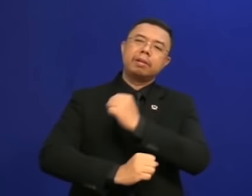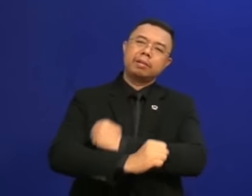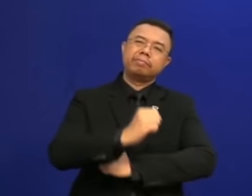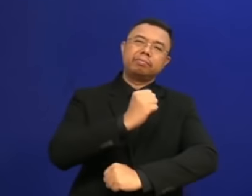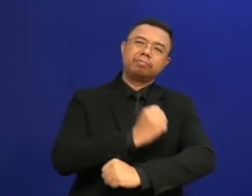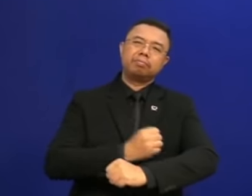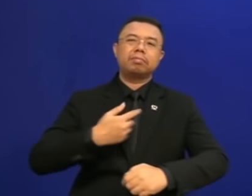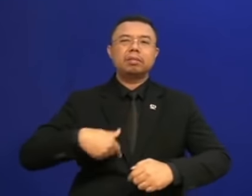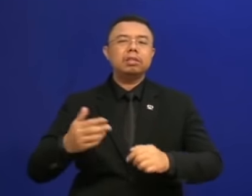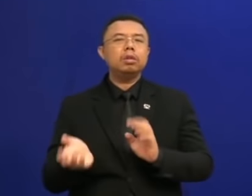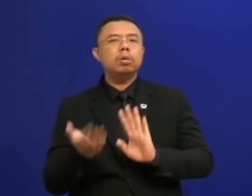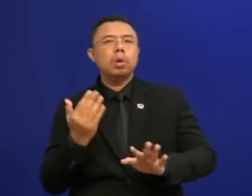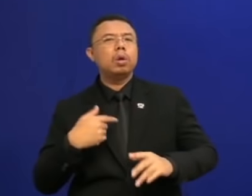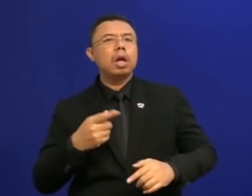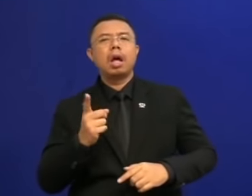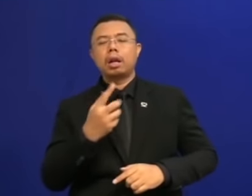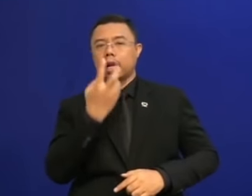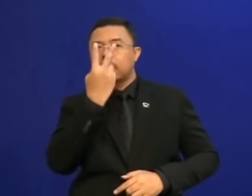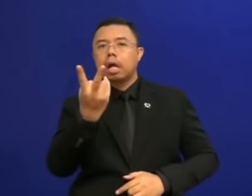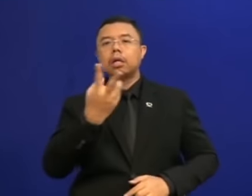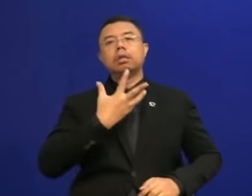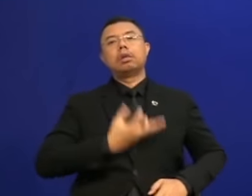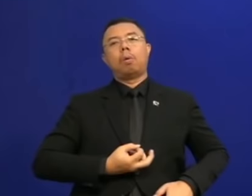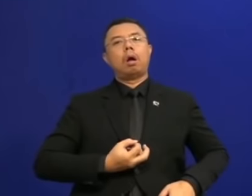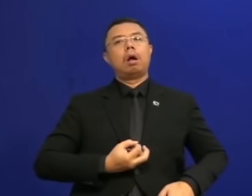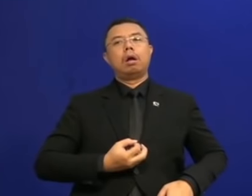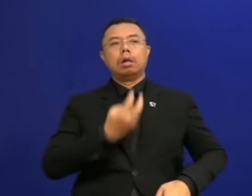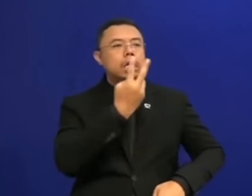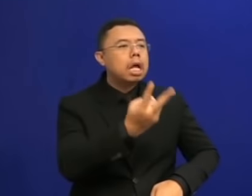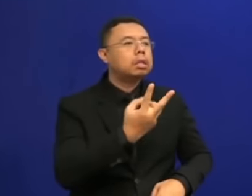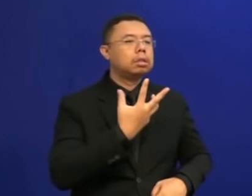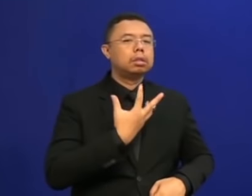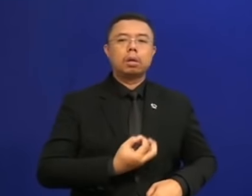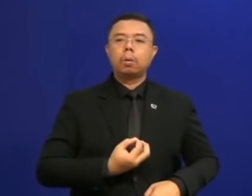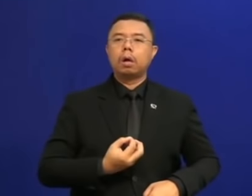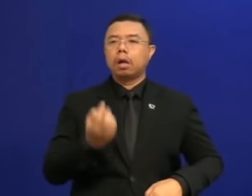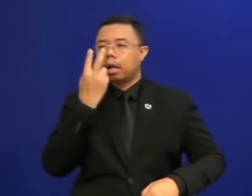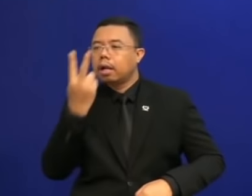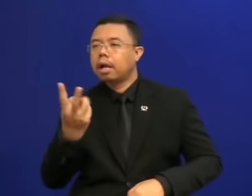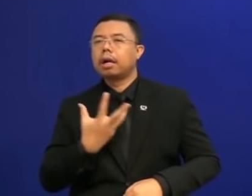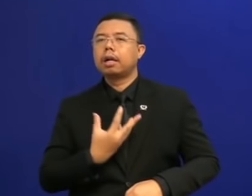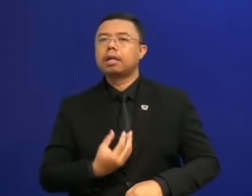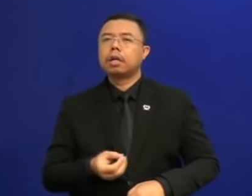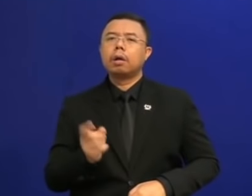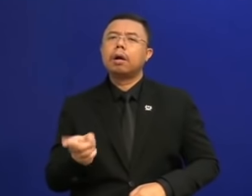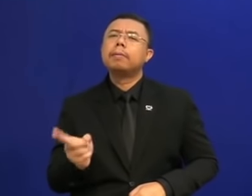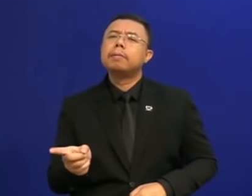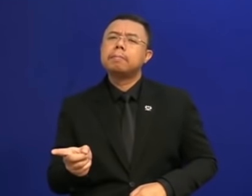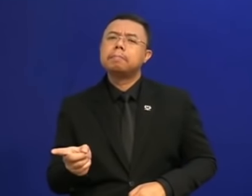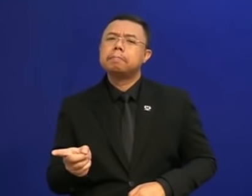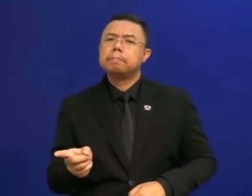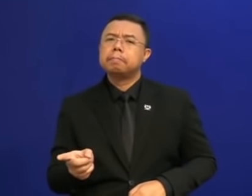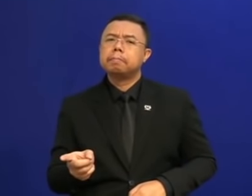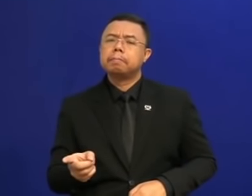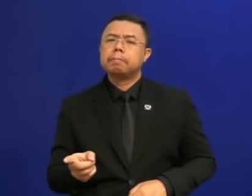kita juga sering menghadapi kekecewaan-kekecewaan karena